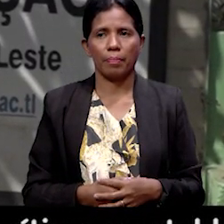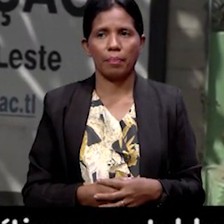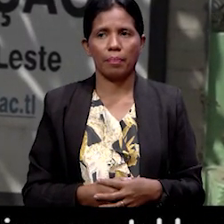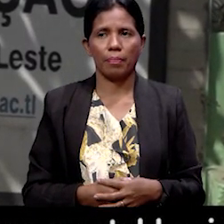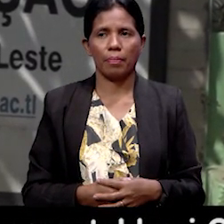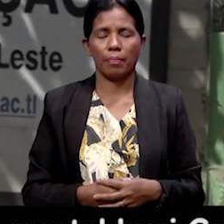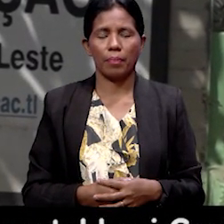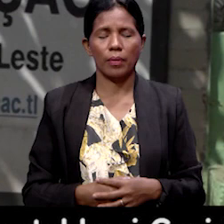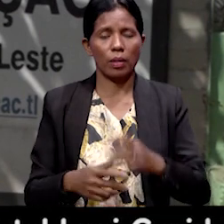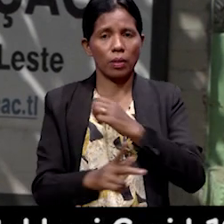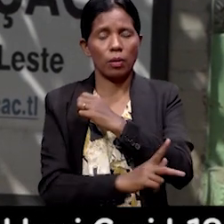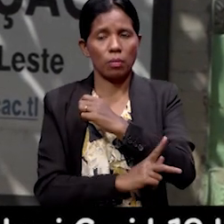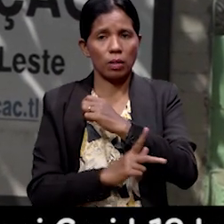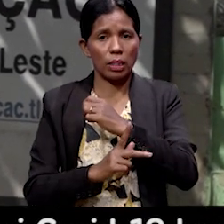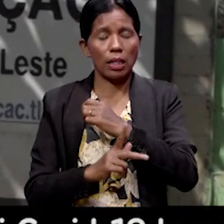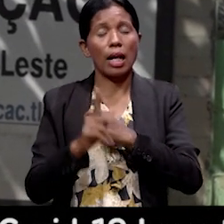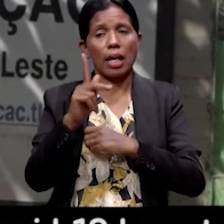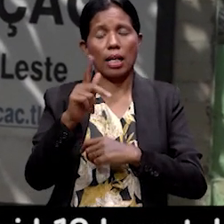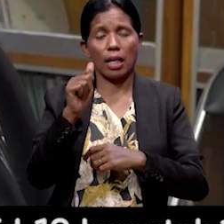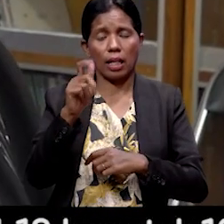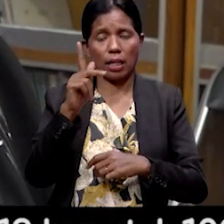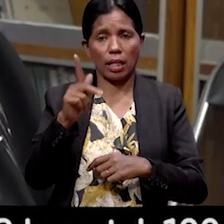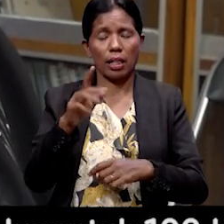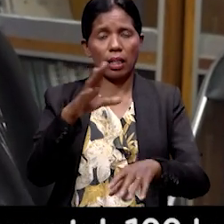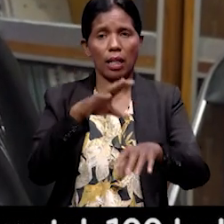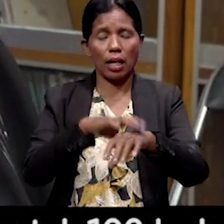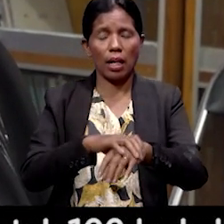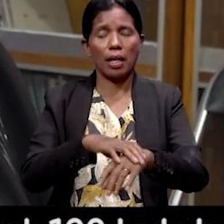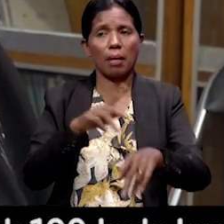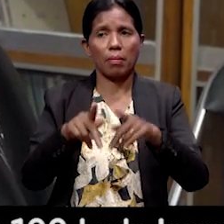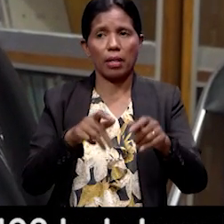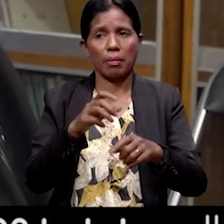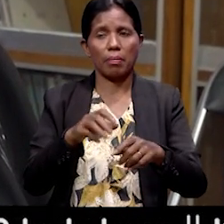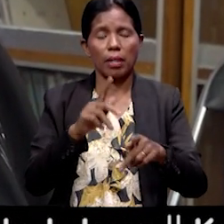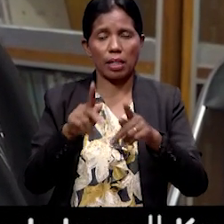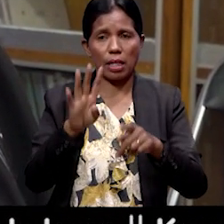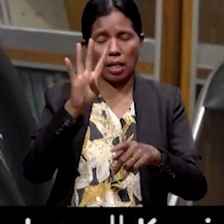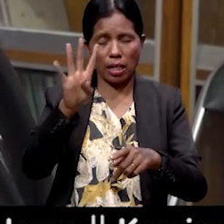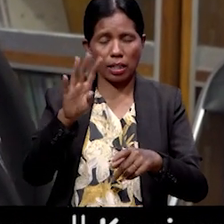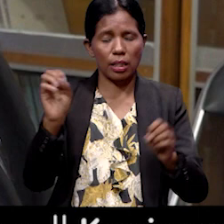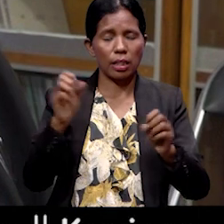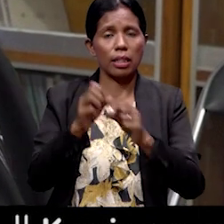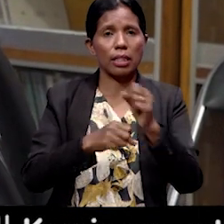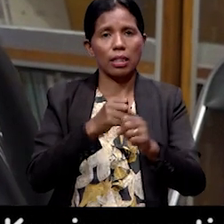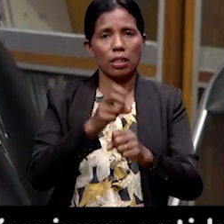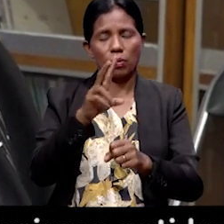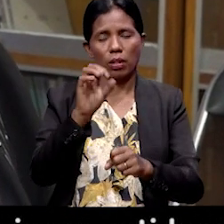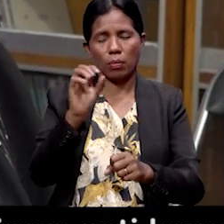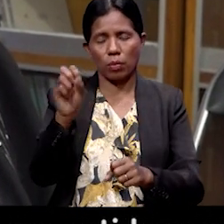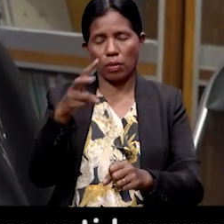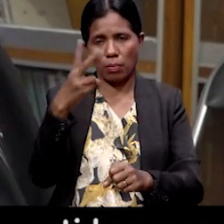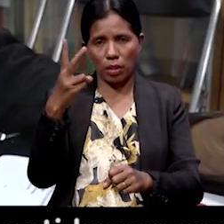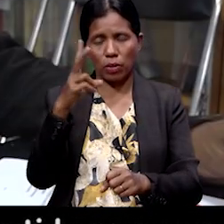Komisong anti korupsong kak kalau detensong ba empresari unang hat tamba la selutasa ba estado hahu si tinang riuro son resin rua to tinang riuro